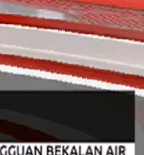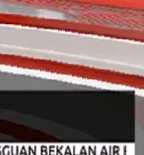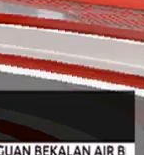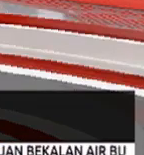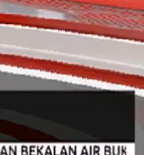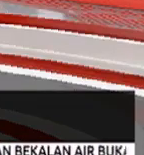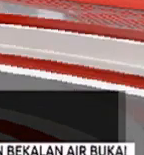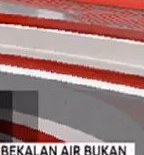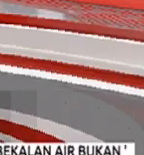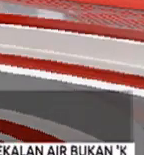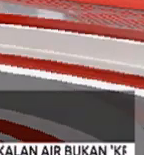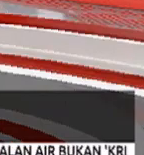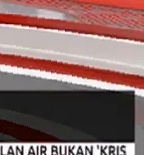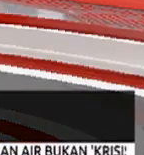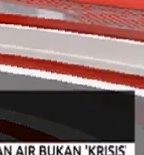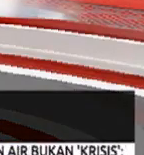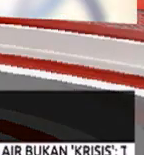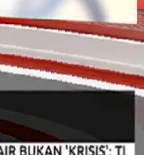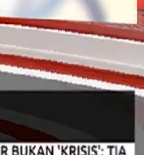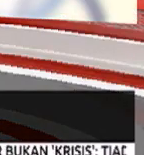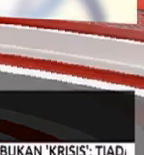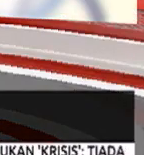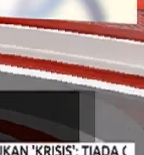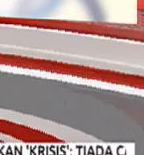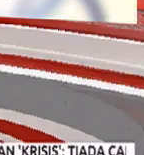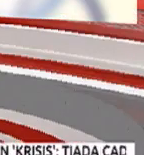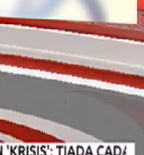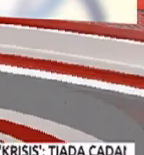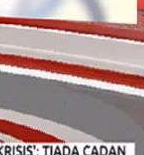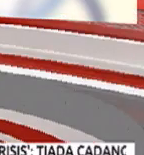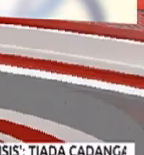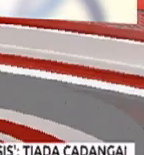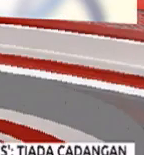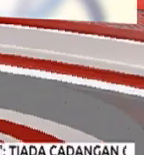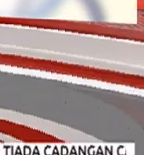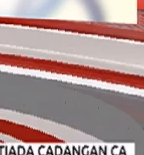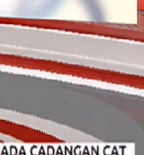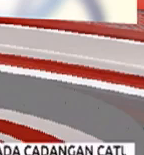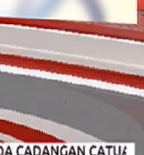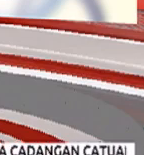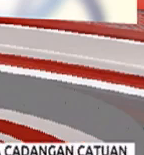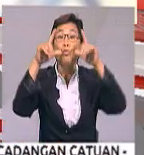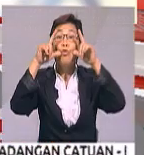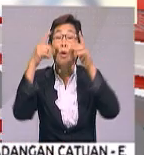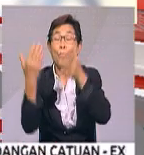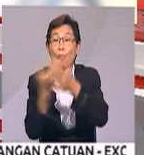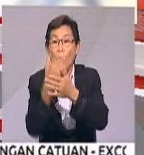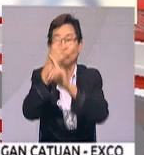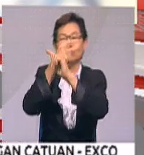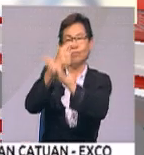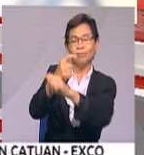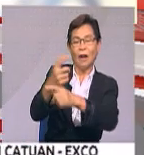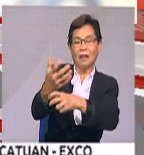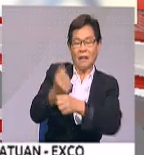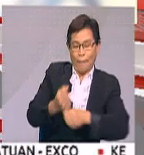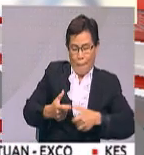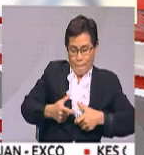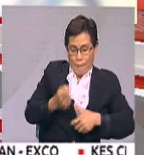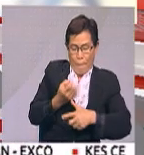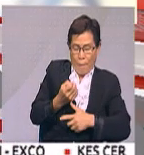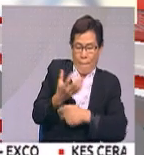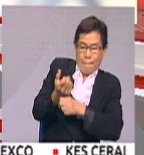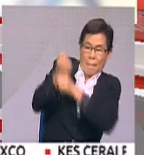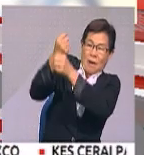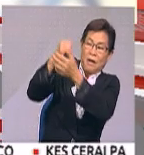Menjelang sukan SEA Filipina 2019, pasukan rugby tujuh sebelah negara menyenaraikan 9 muka baru bagi mempertahankan pingat emas yang